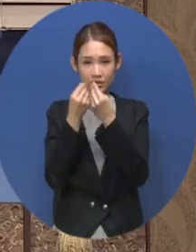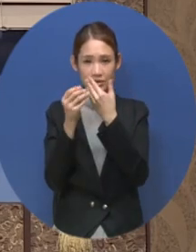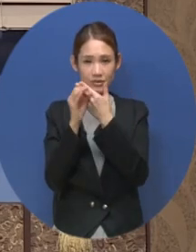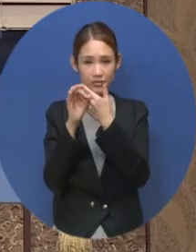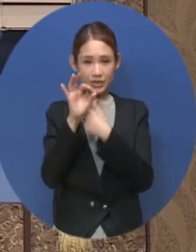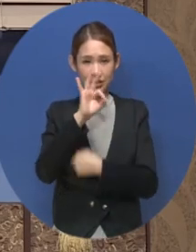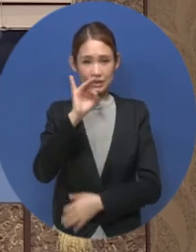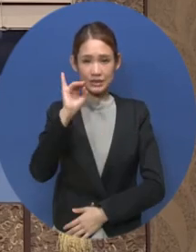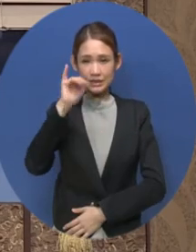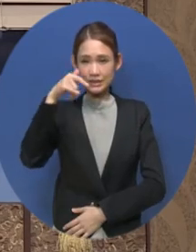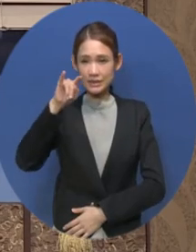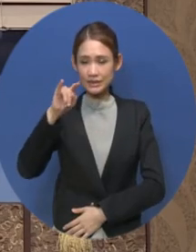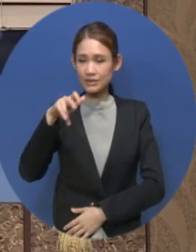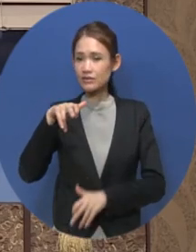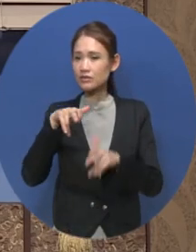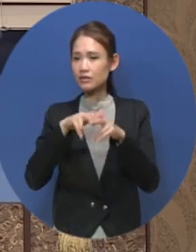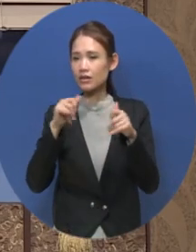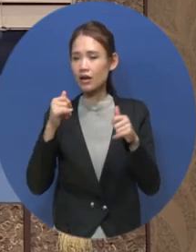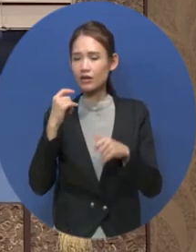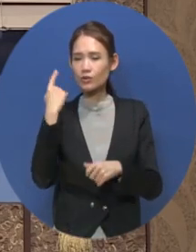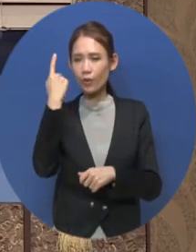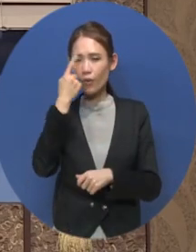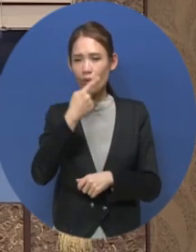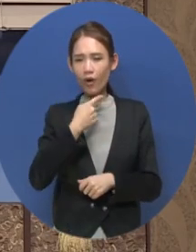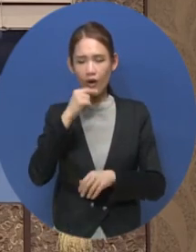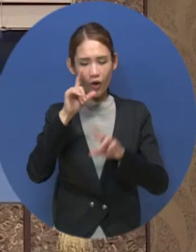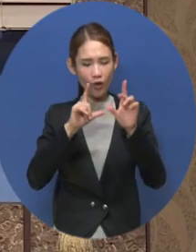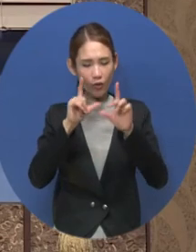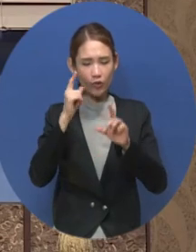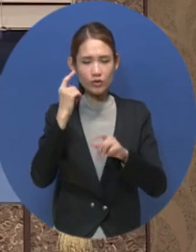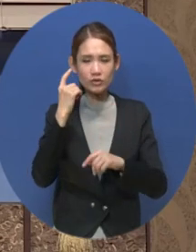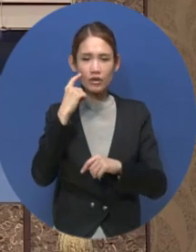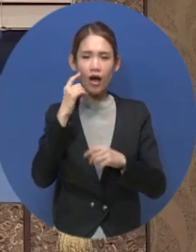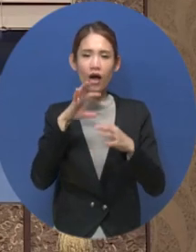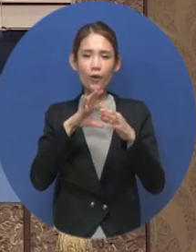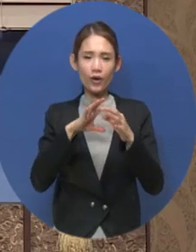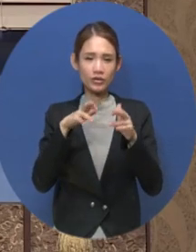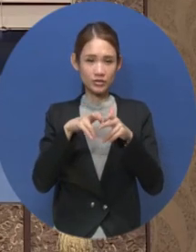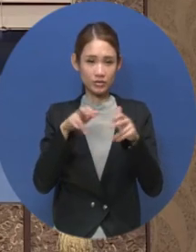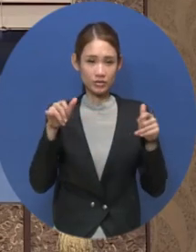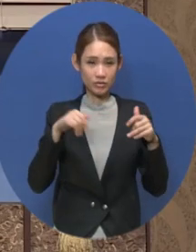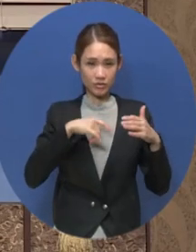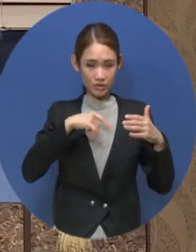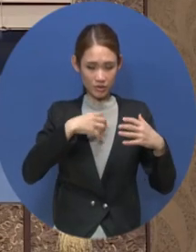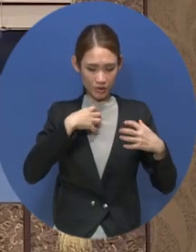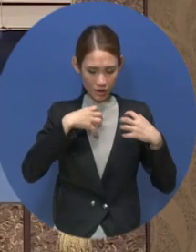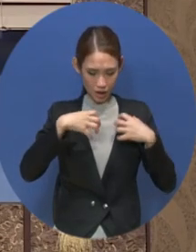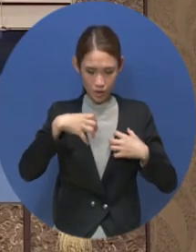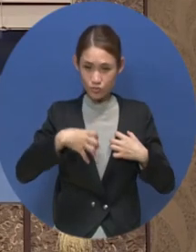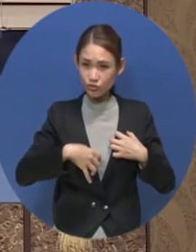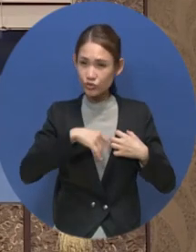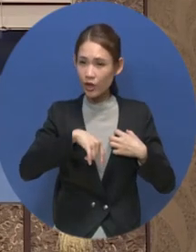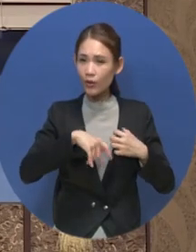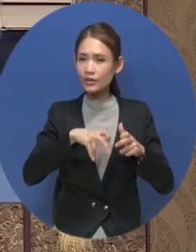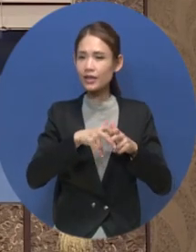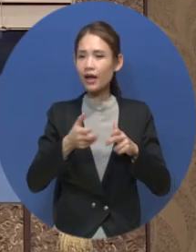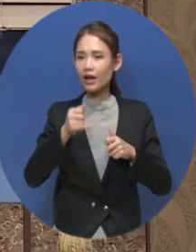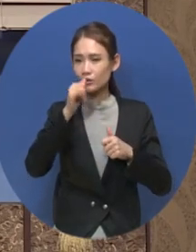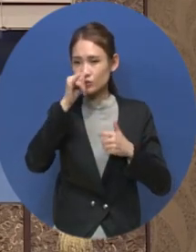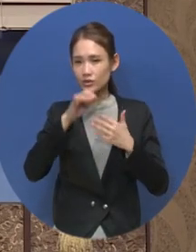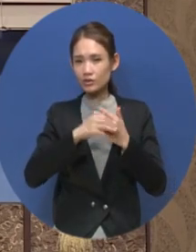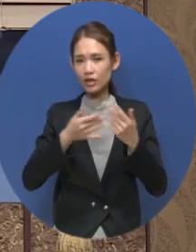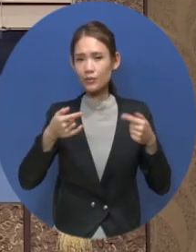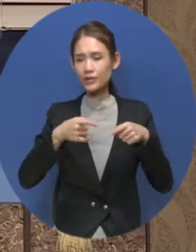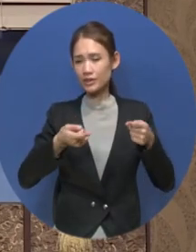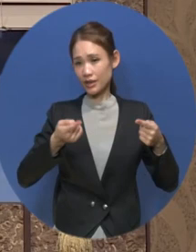이식 장애인이라든지 안면 장애인이라든지 이런 내부 기관의 그 장애를 가지고 계신 분들도 저희들이 참여할